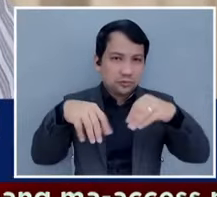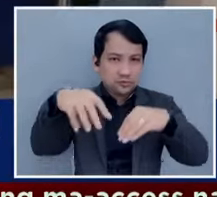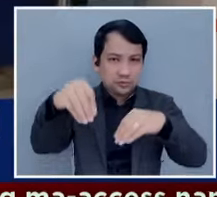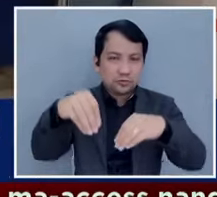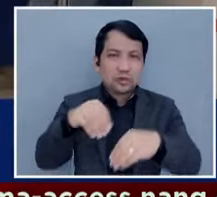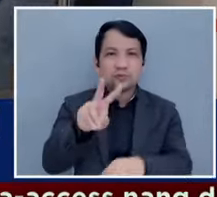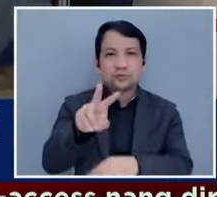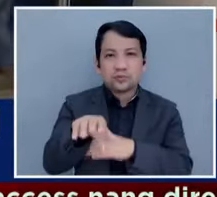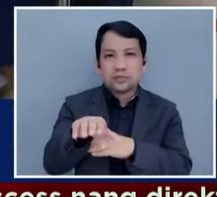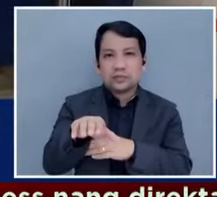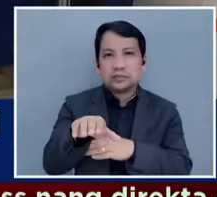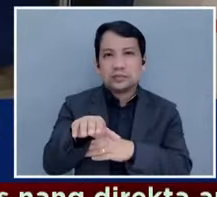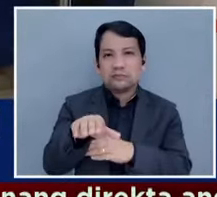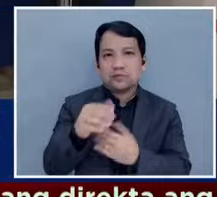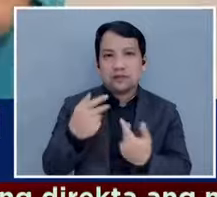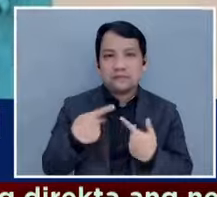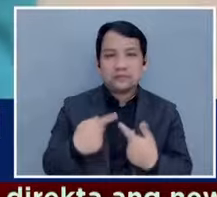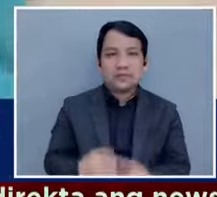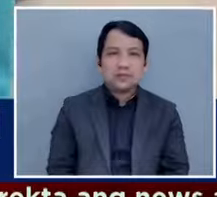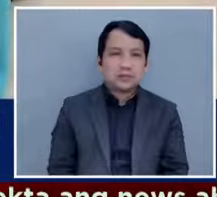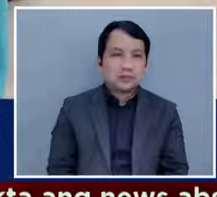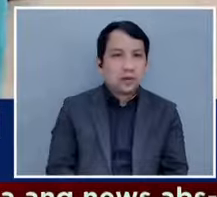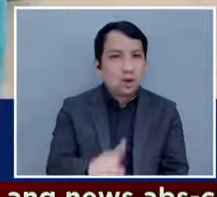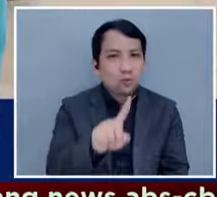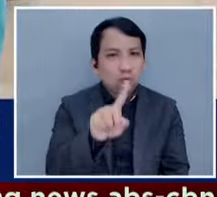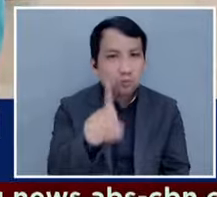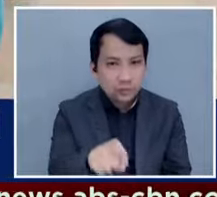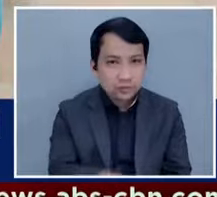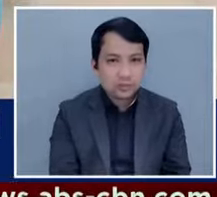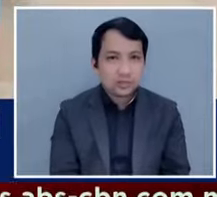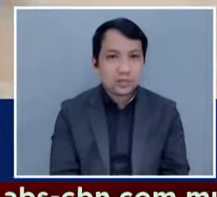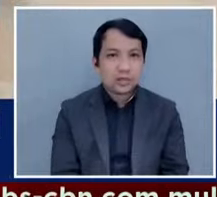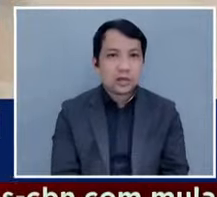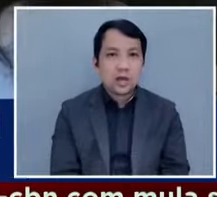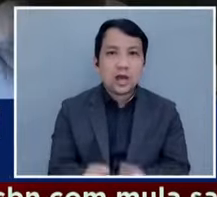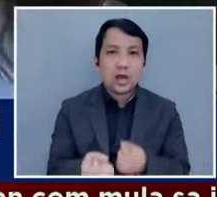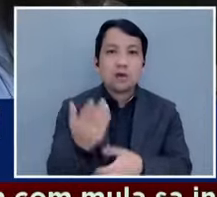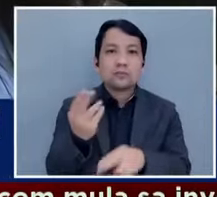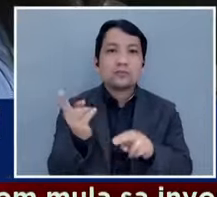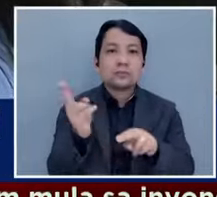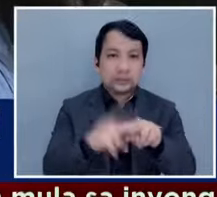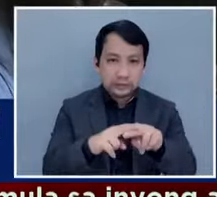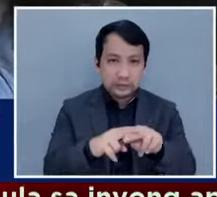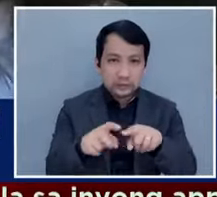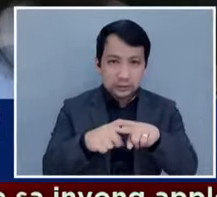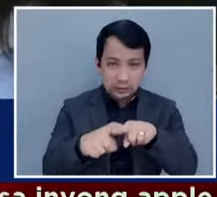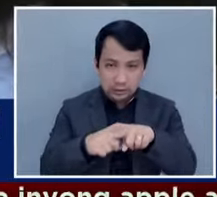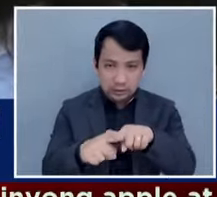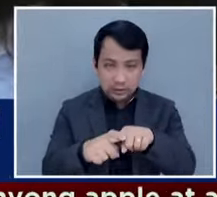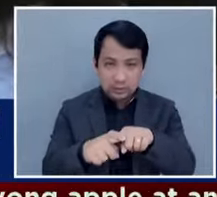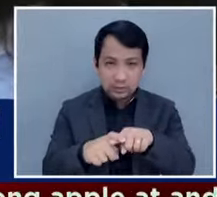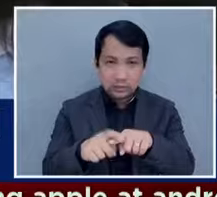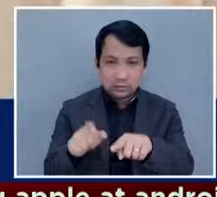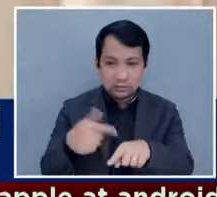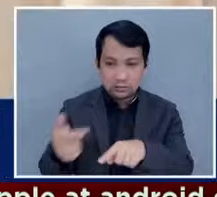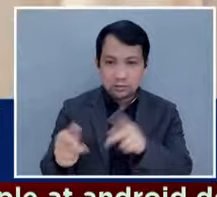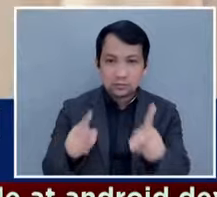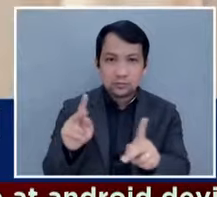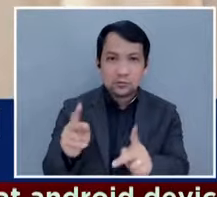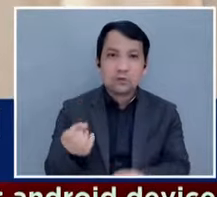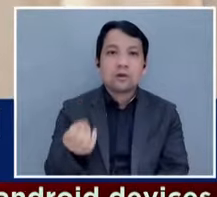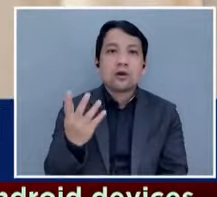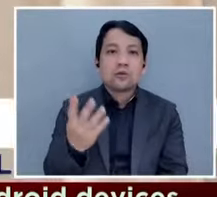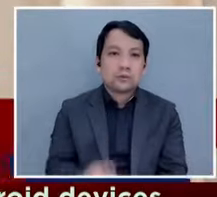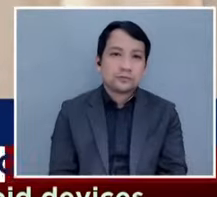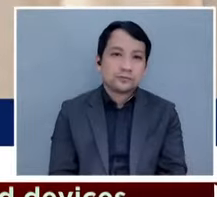hapon. Ang tanong, gaano kalaking dagdag singil naman ang sasaluhin ng mga consumer?